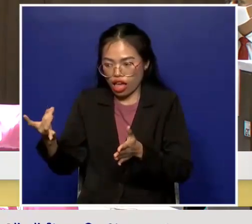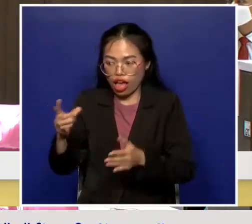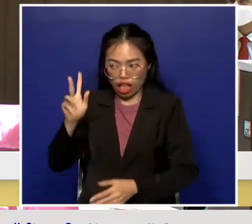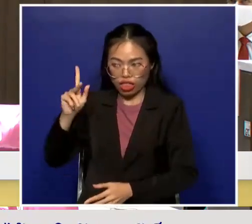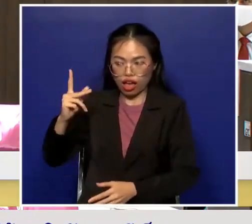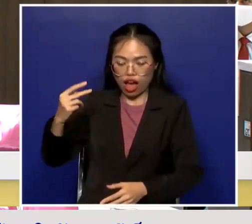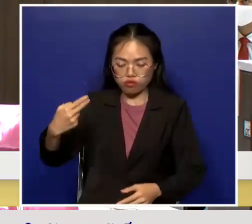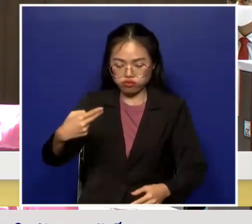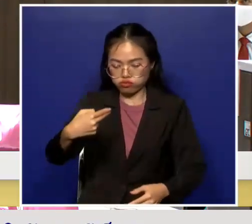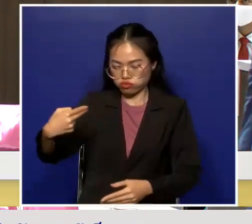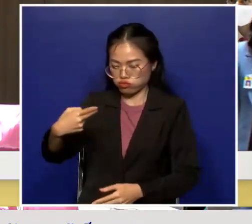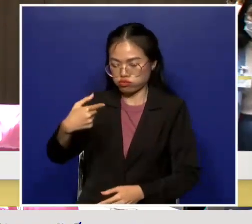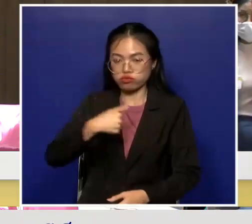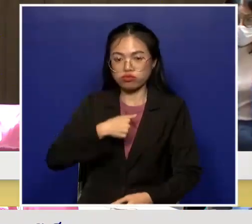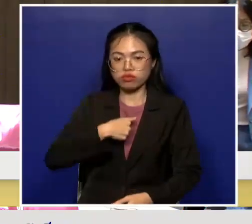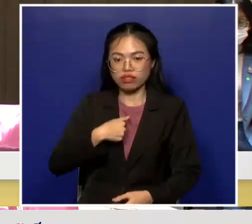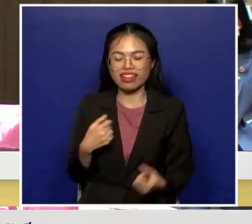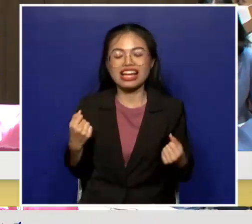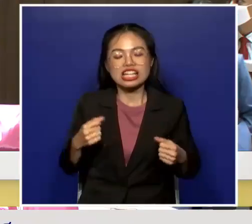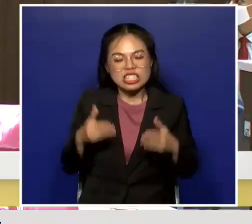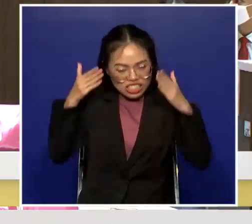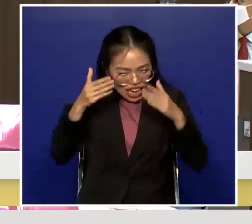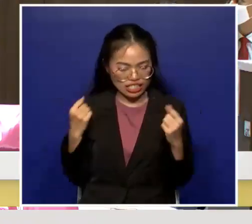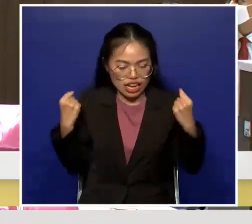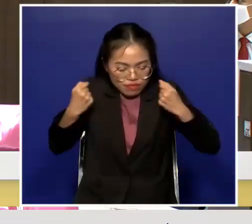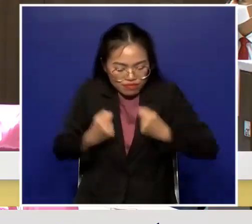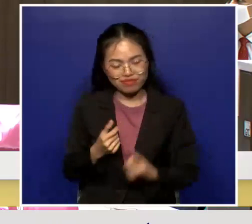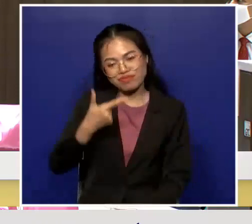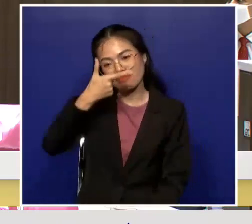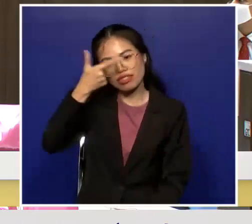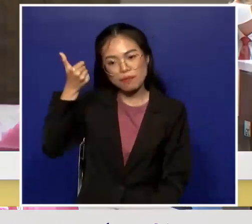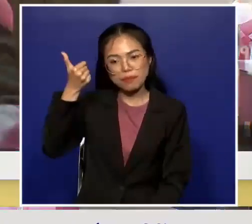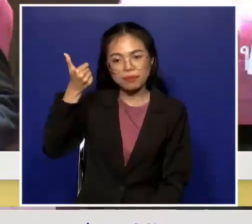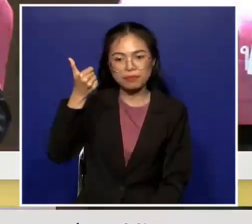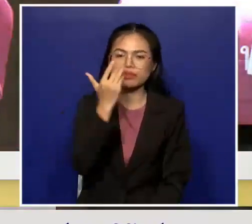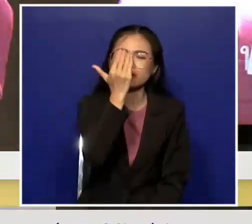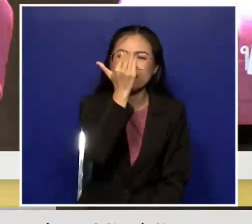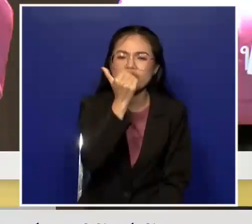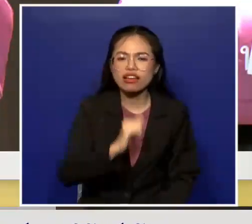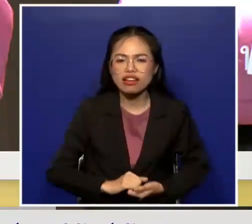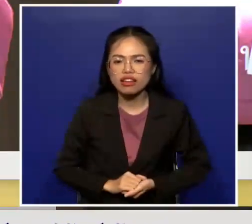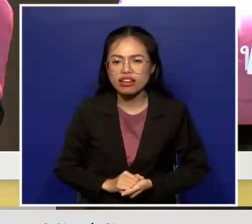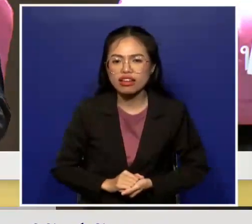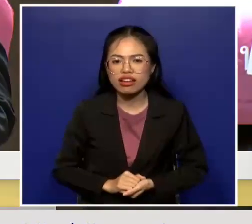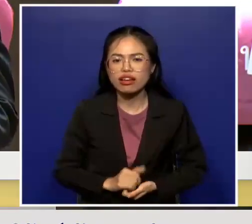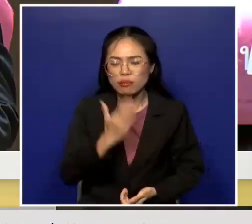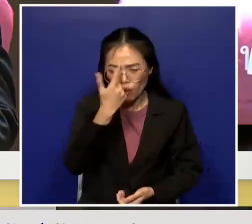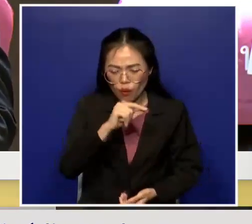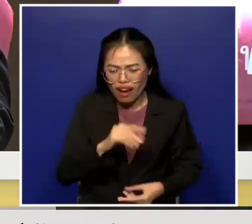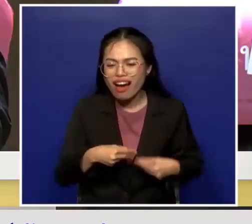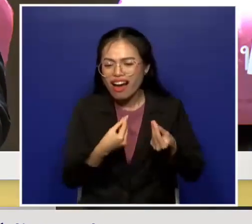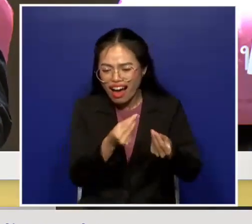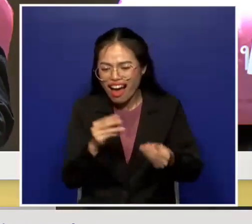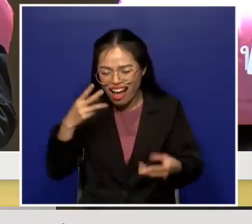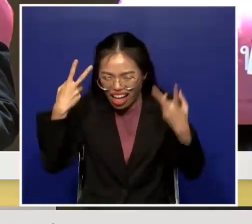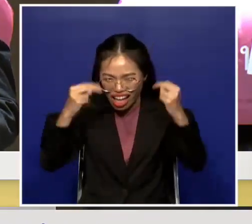ยนะครับผมตั้งใจแต่งชุดดำแต่งมาทำไมครับเพื่อไว้ทุกข์ให้กับคุณ